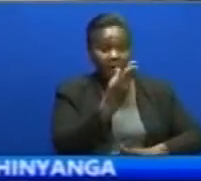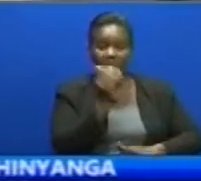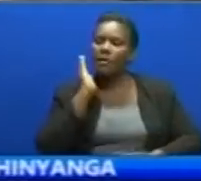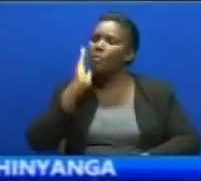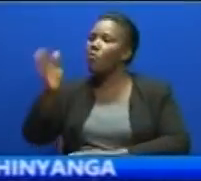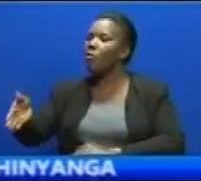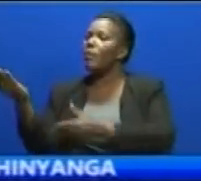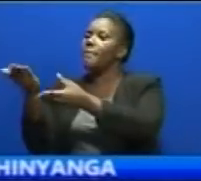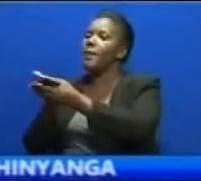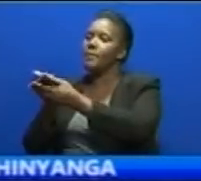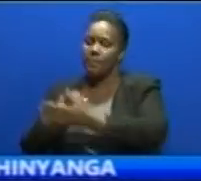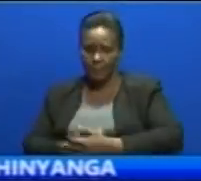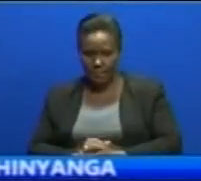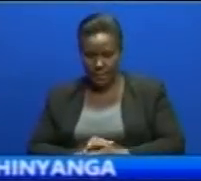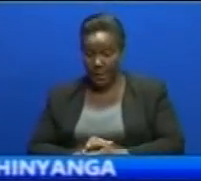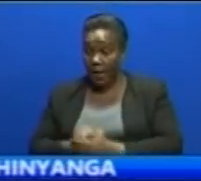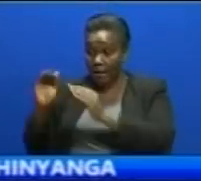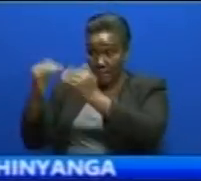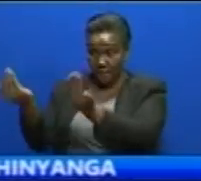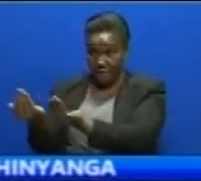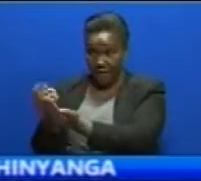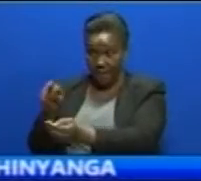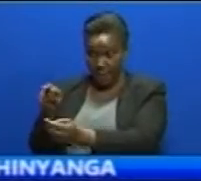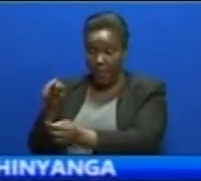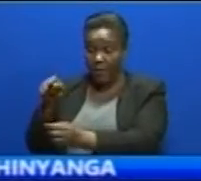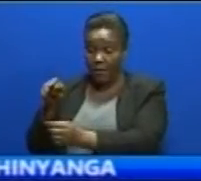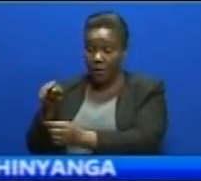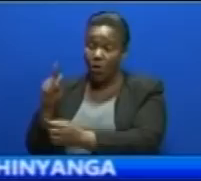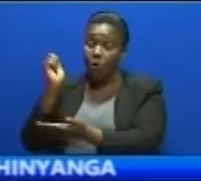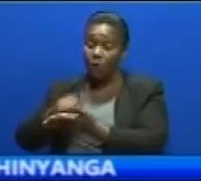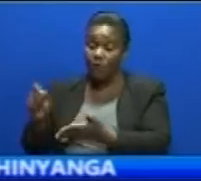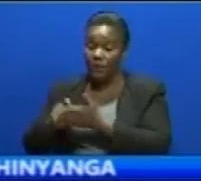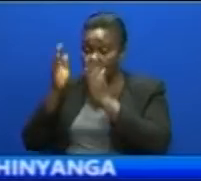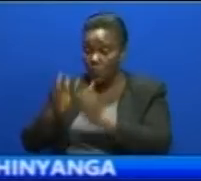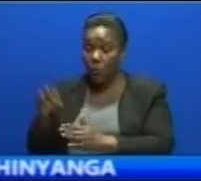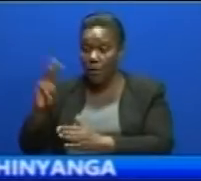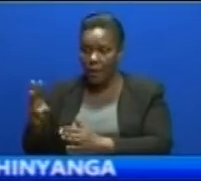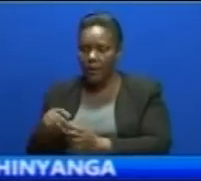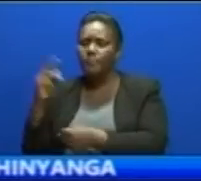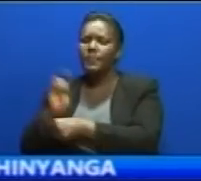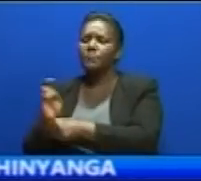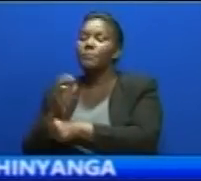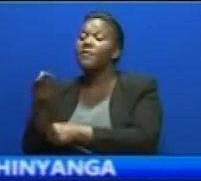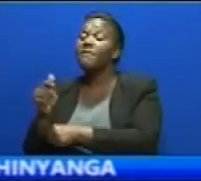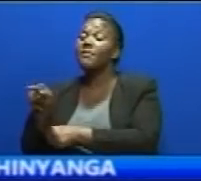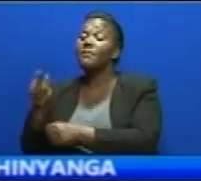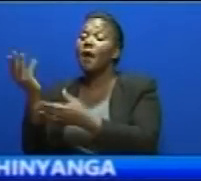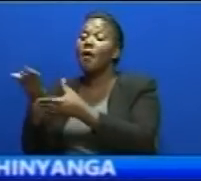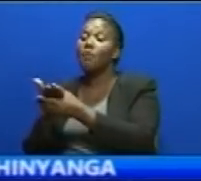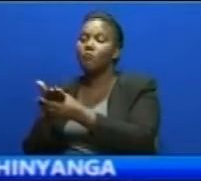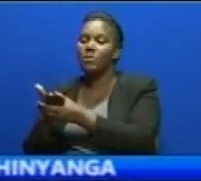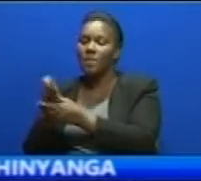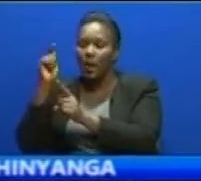AMCOS. Zikiingia kwenye akaunti za AMCOS, ofisi za ma-DC zisimamie fedha hizo kuhakikisha